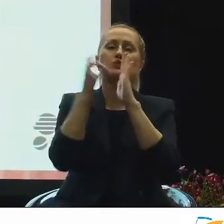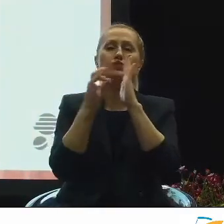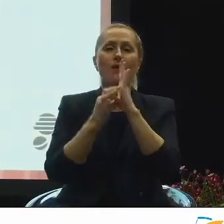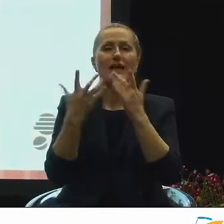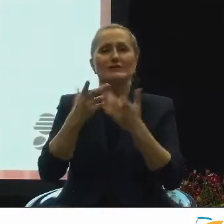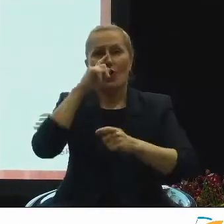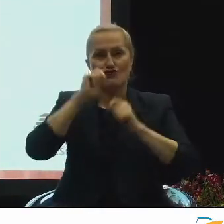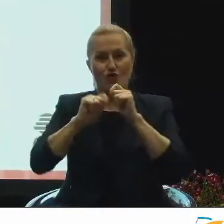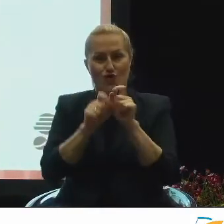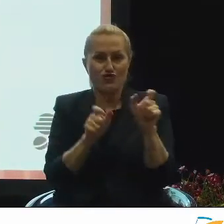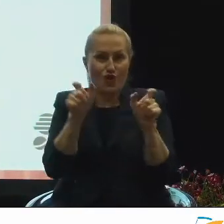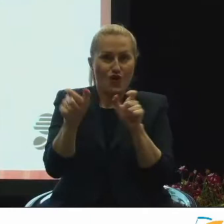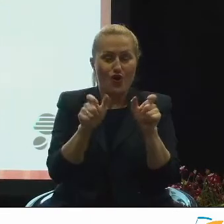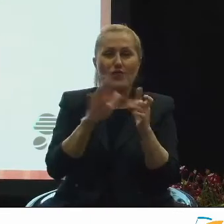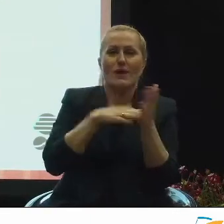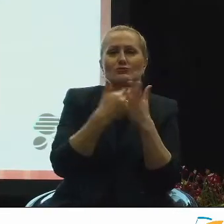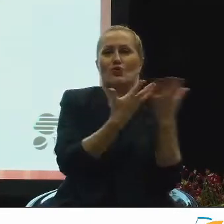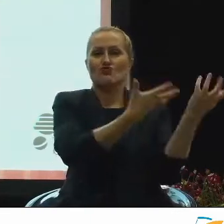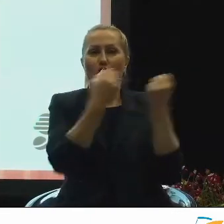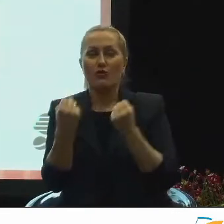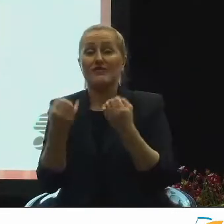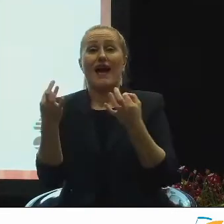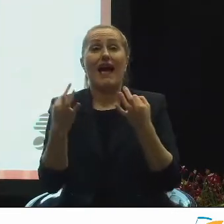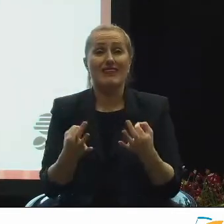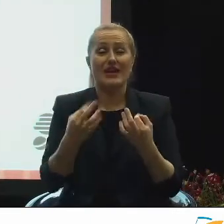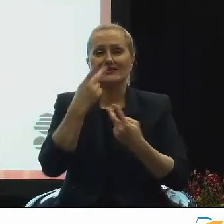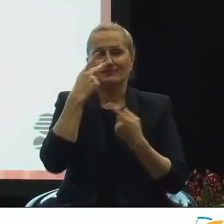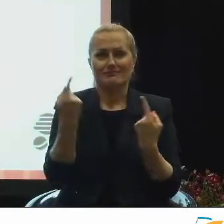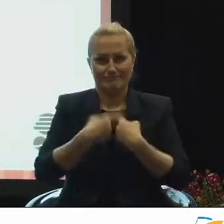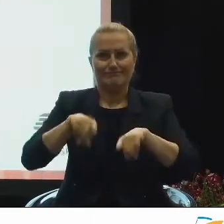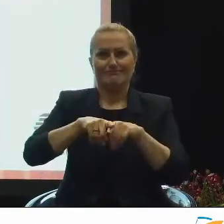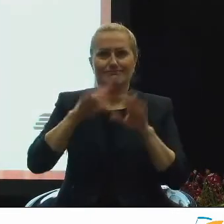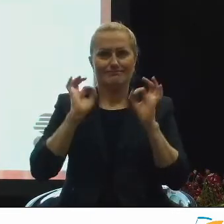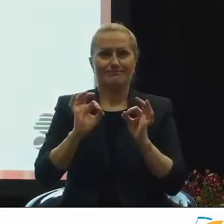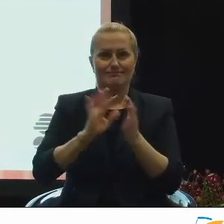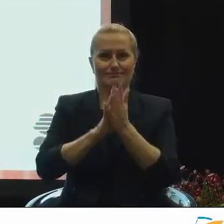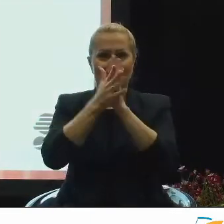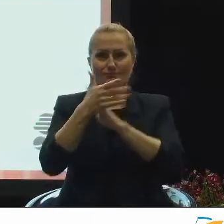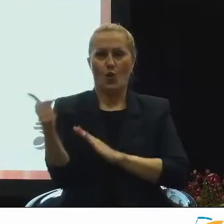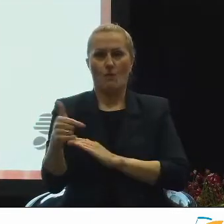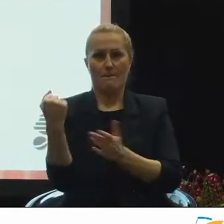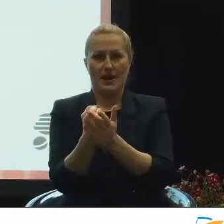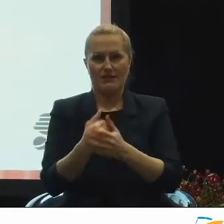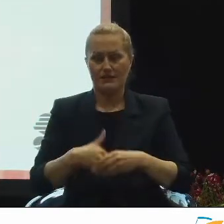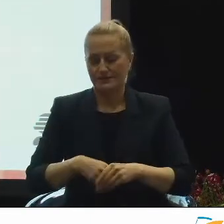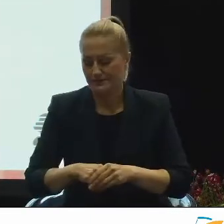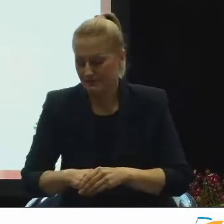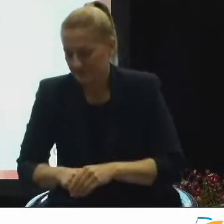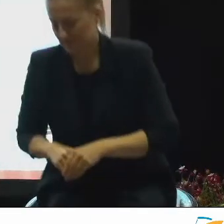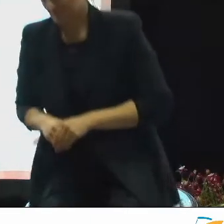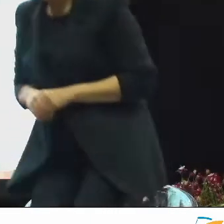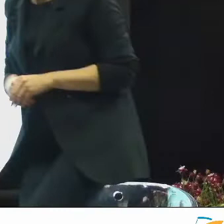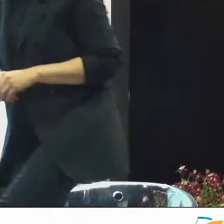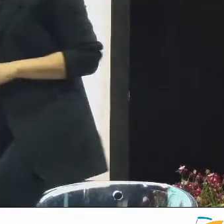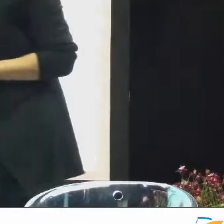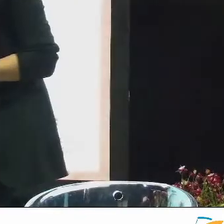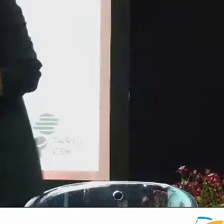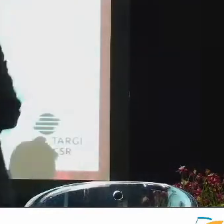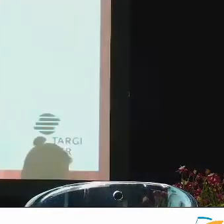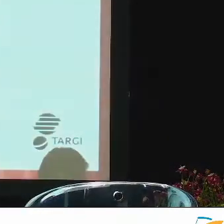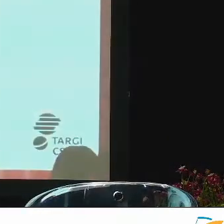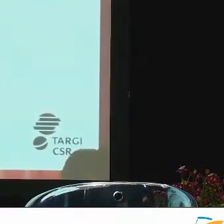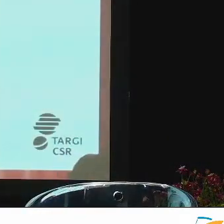żeby kontrolować chociażby łańcuchy dostaw, a teraz one zaczynają się przemieniać w obowiązujące prawo. I wydaje mi się, że z tej